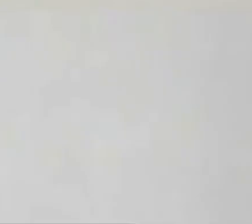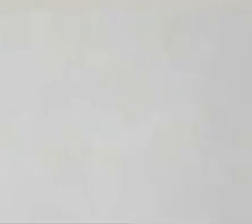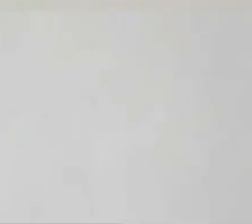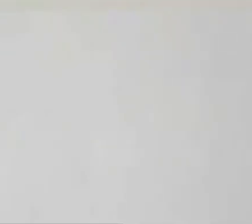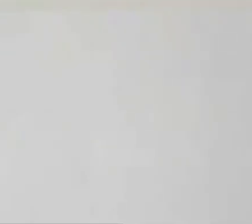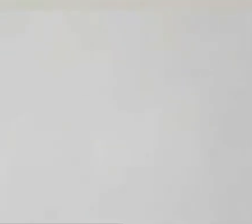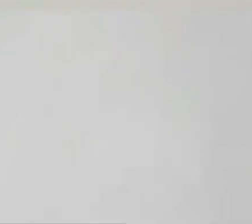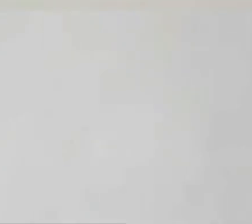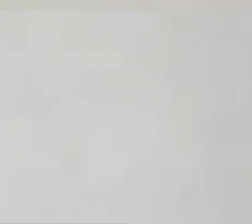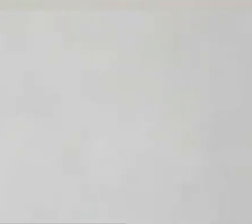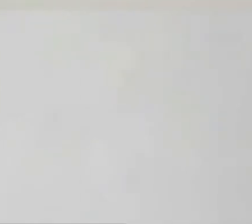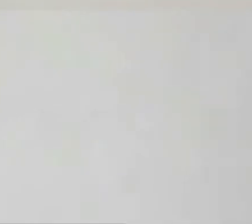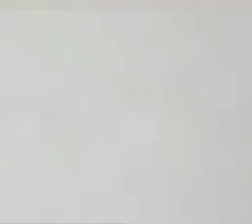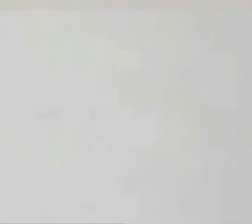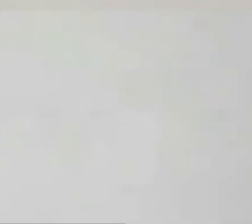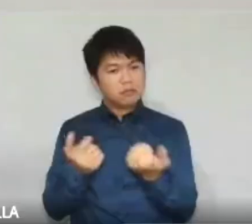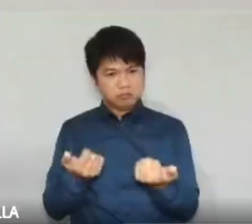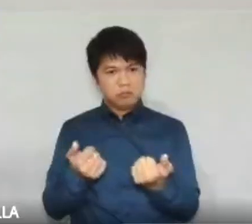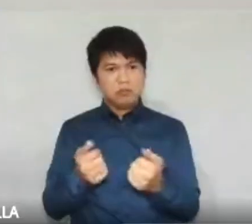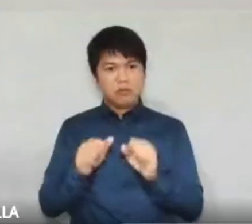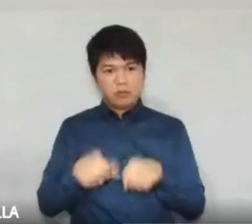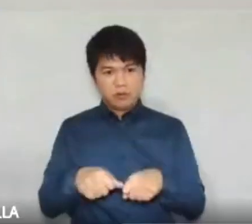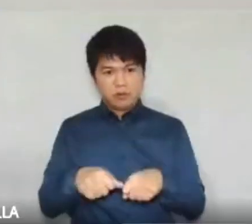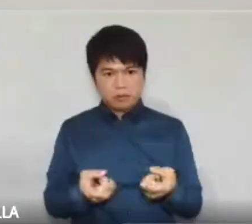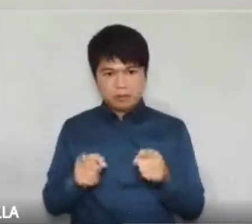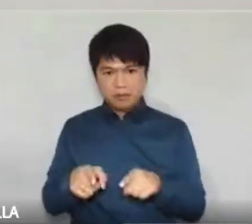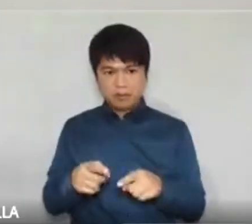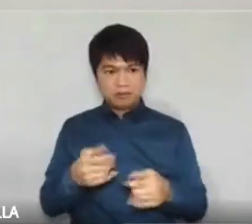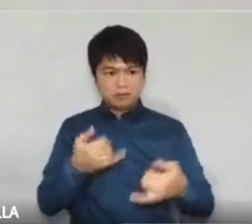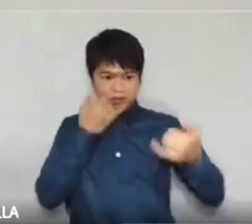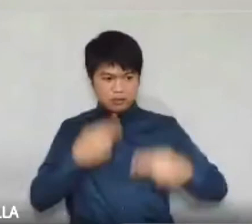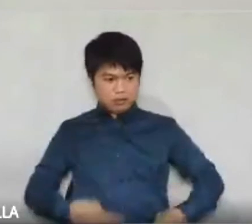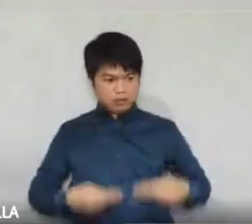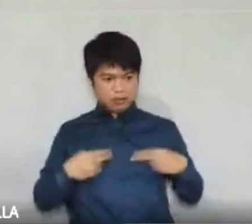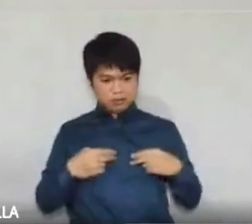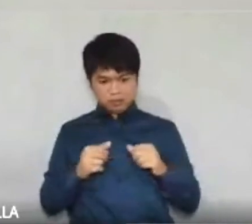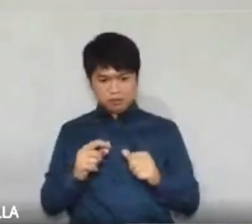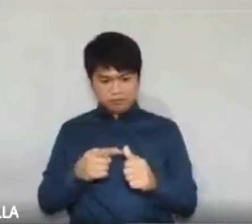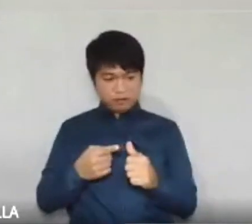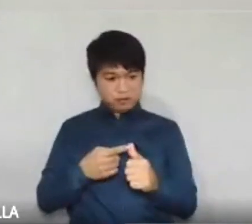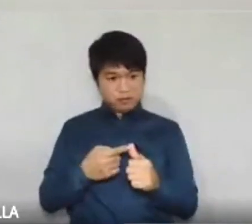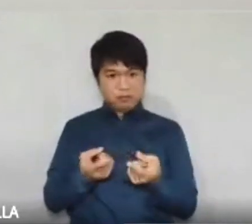PhilHealth? Pwedeng mangyari na ang telehealth ang first point of contact o continuing contact